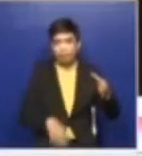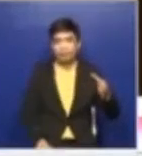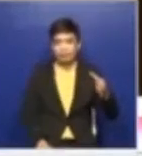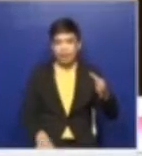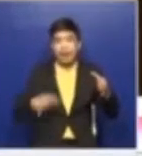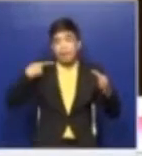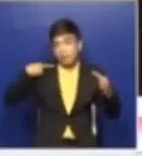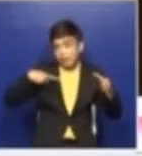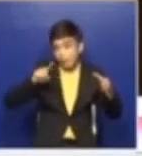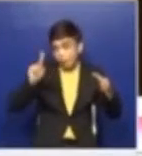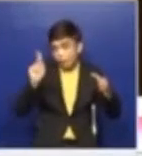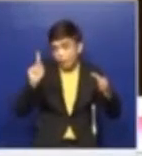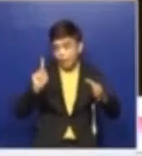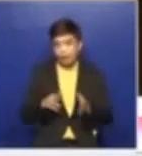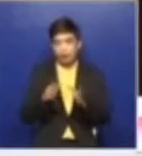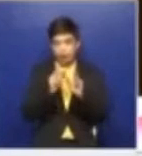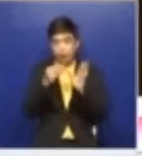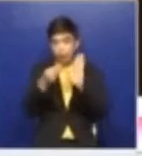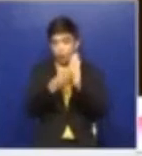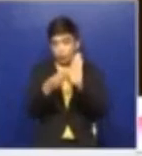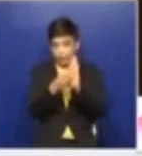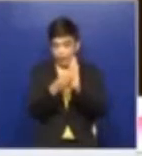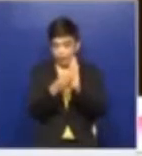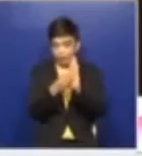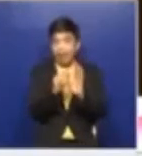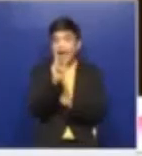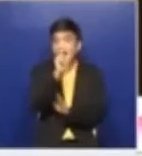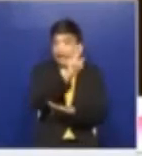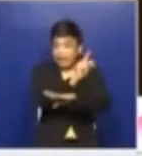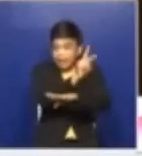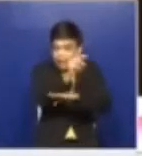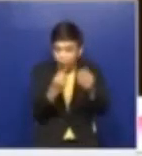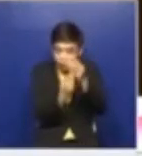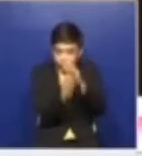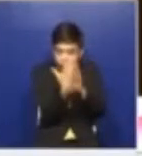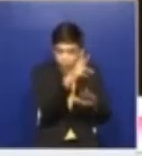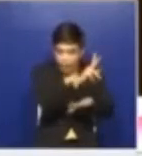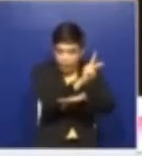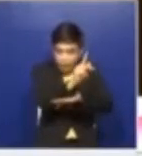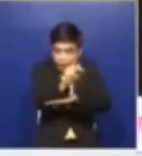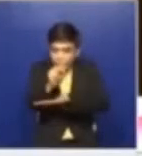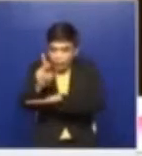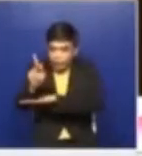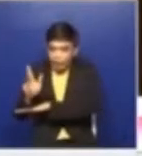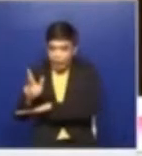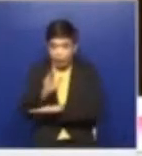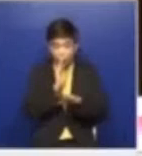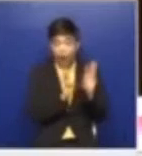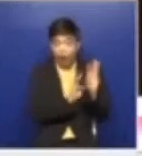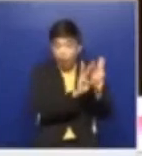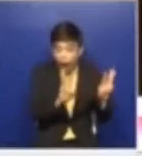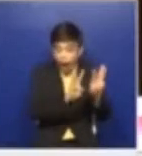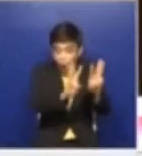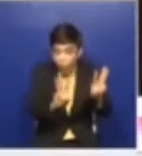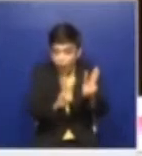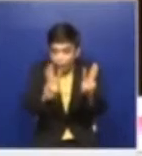พิ่มพื้นที่สีเขียวจากการที่มีพื้นที่ทิ้งว่างเปล่าจากส่วนกลางของหมู่บ้